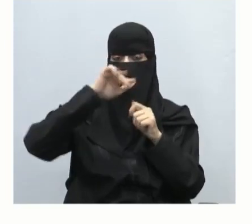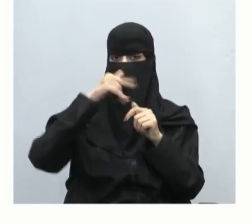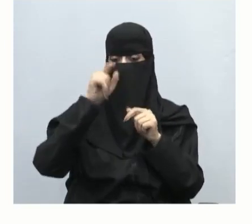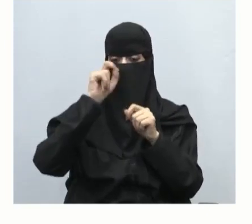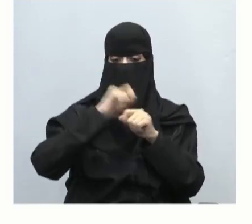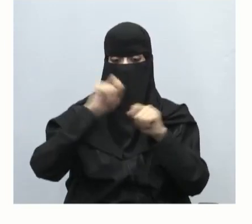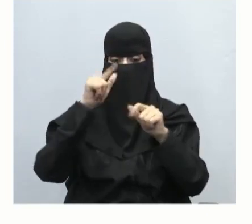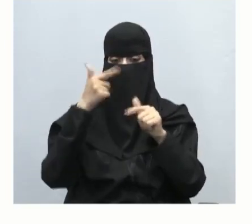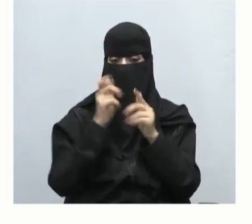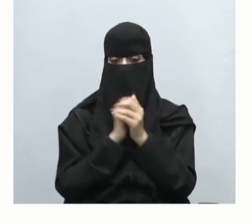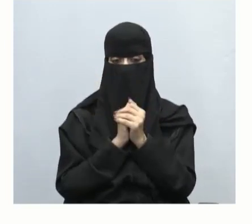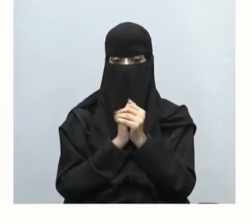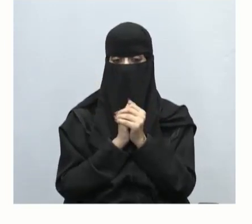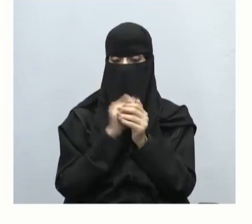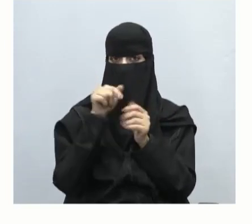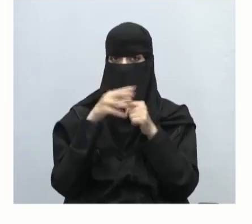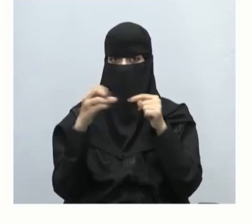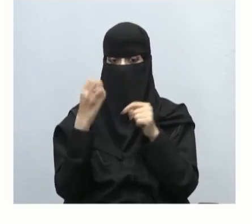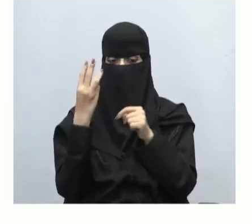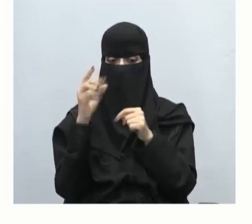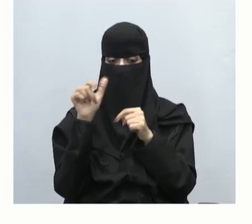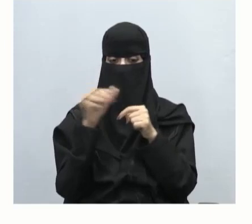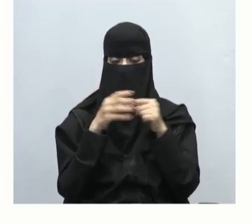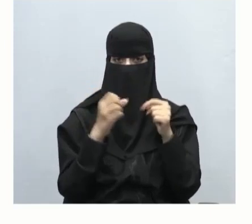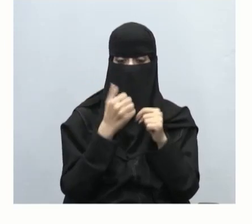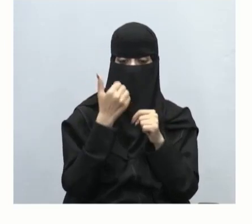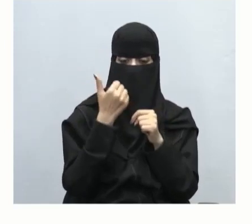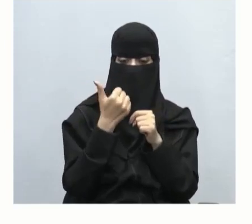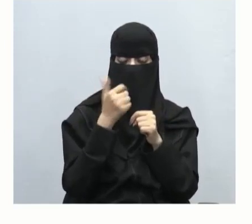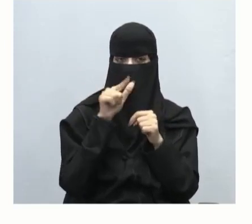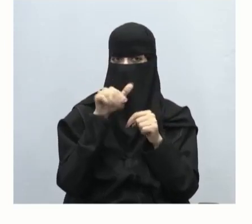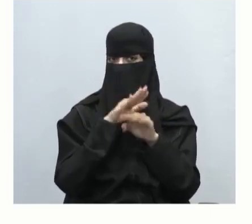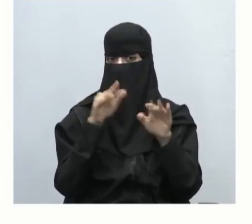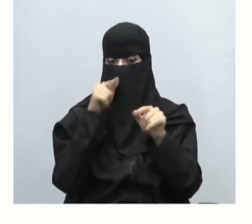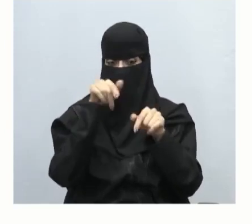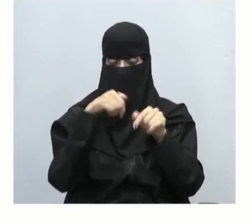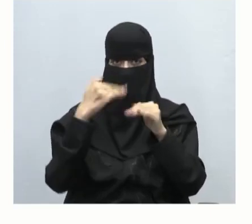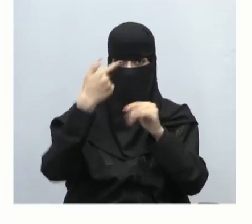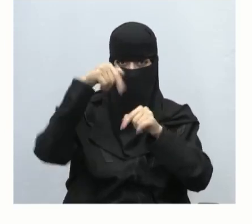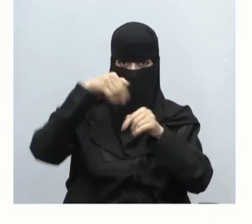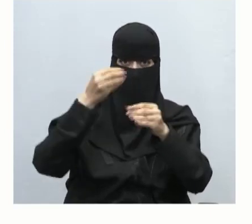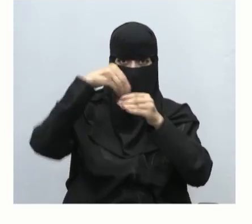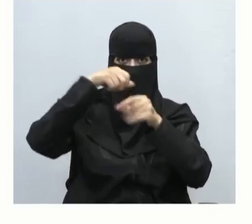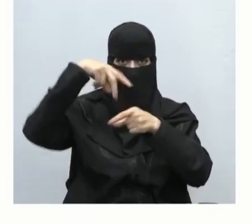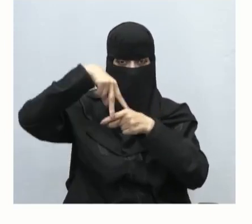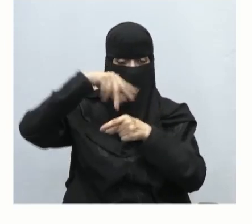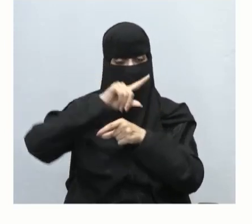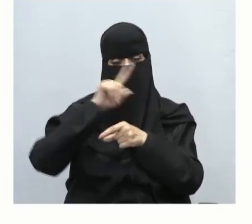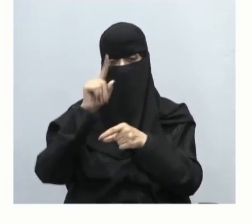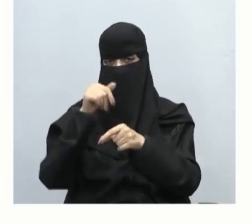النقطه هنا وهي سالب 3 و 6 هل هذه النقطه تقع داخل